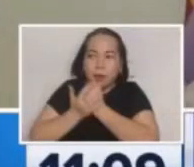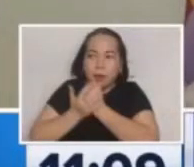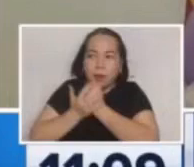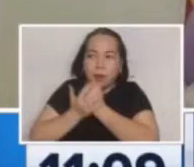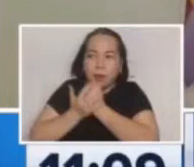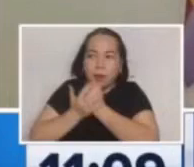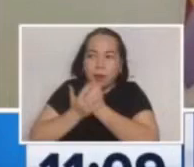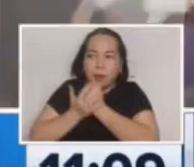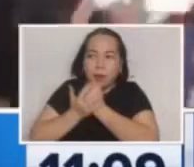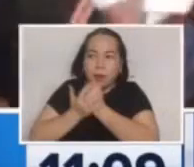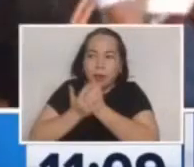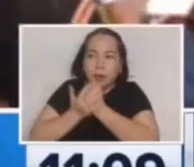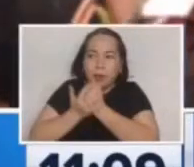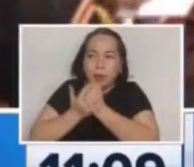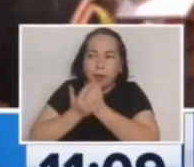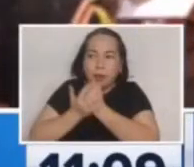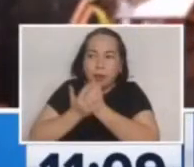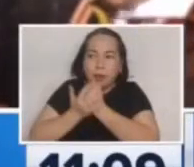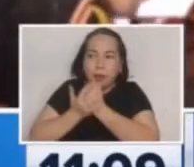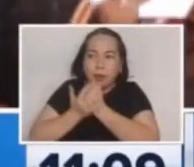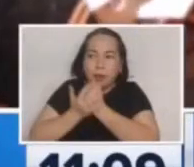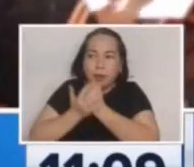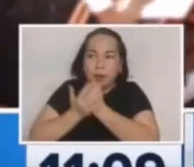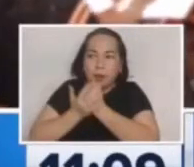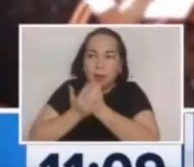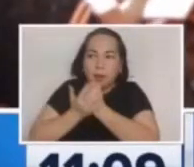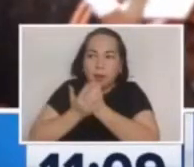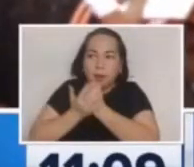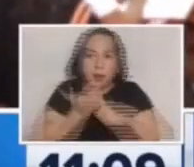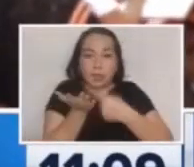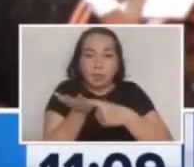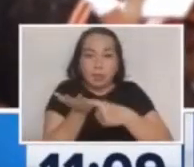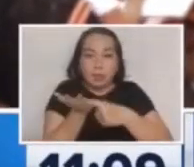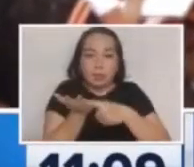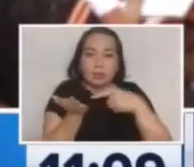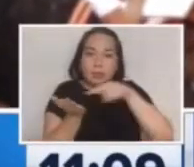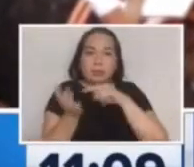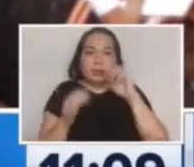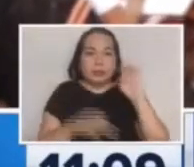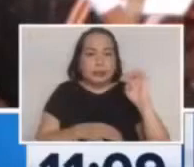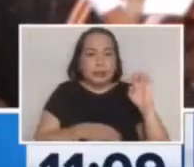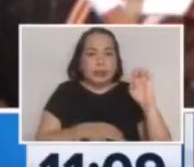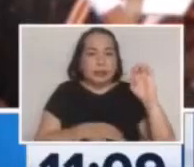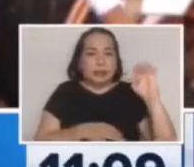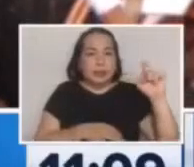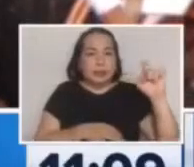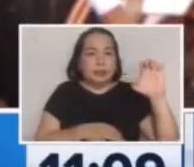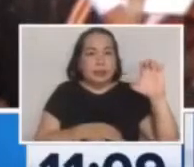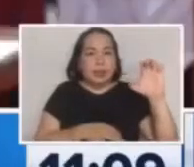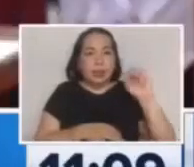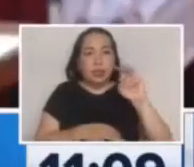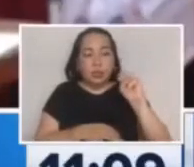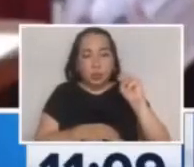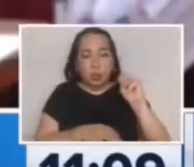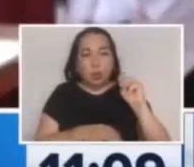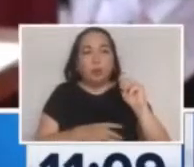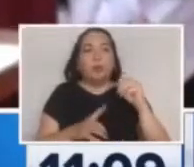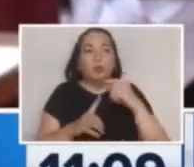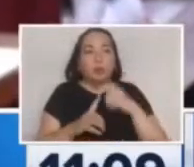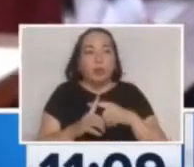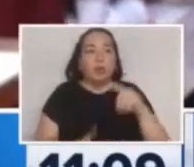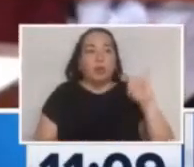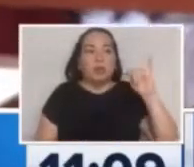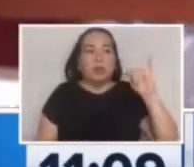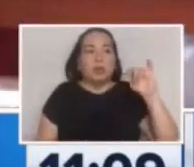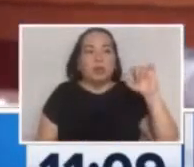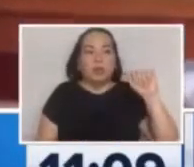ay August. Tamang-tama naman ito dahil sang-ayon ito sa ating batas dahil ang batas natin nagsasabi na